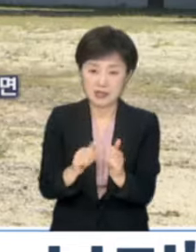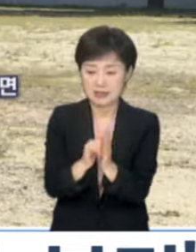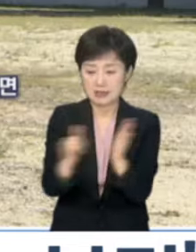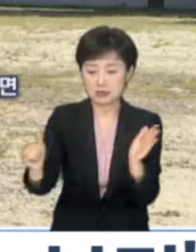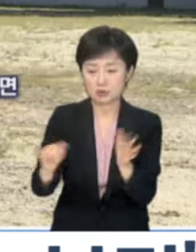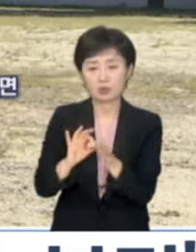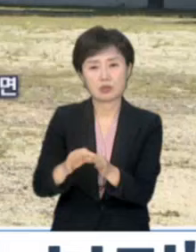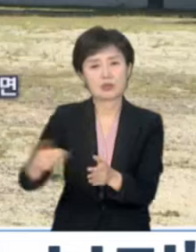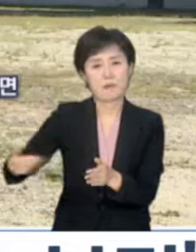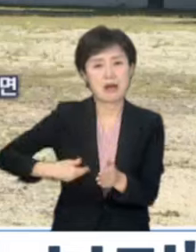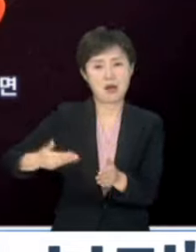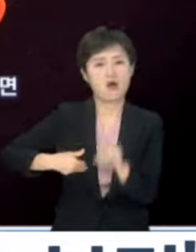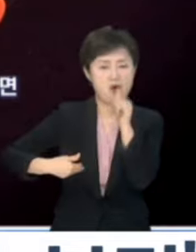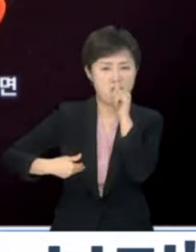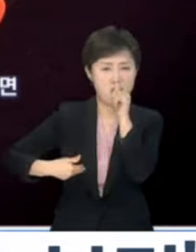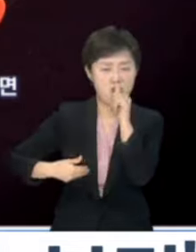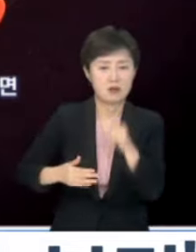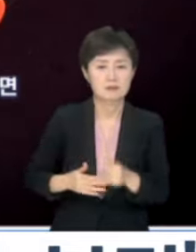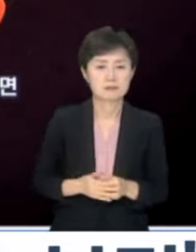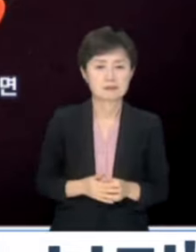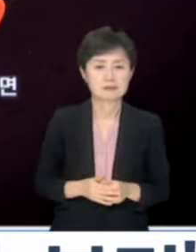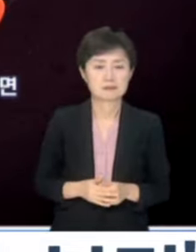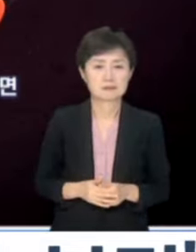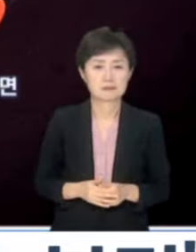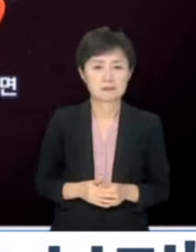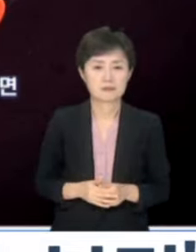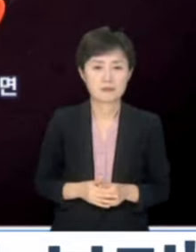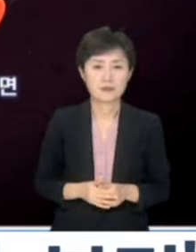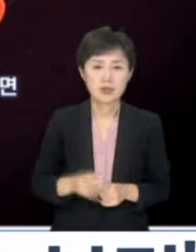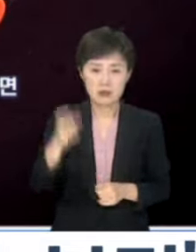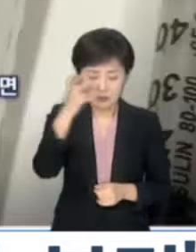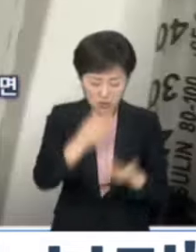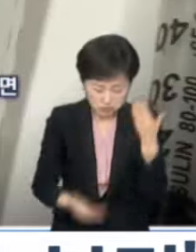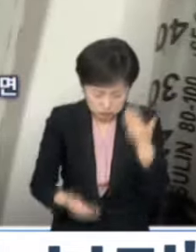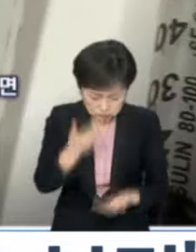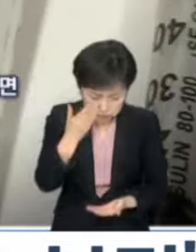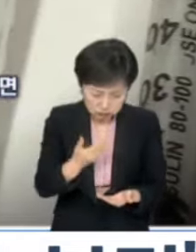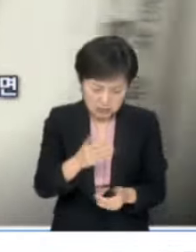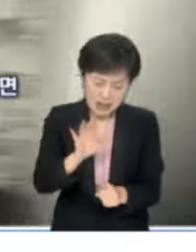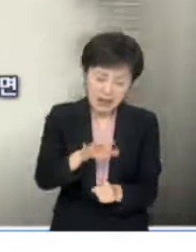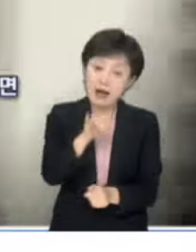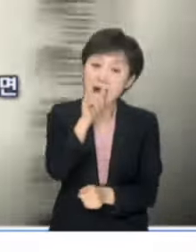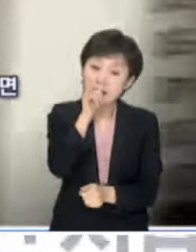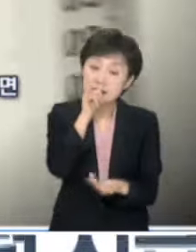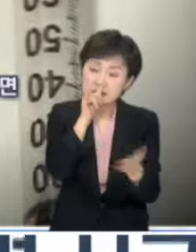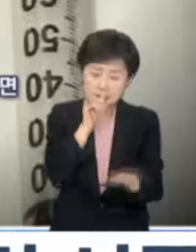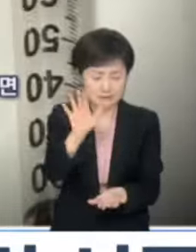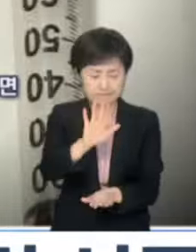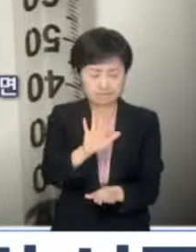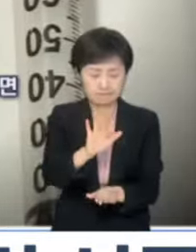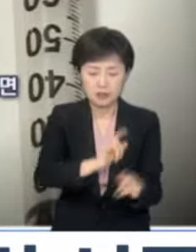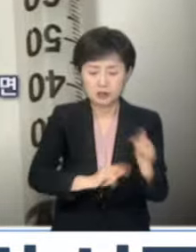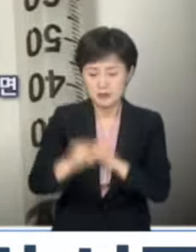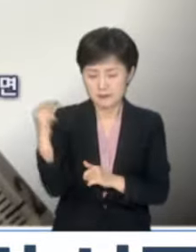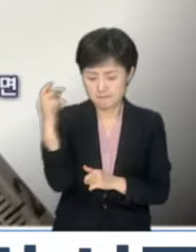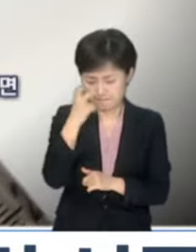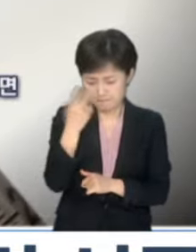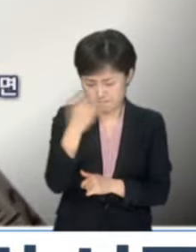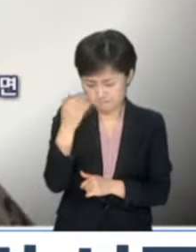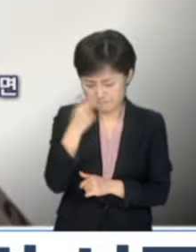방법들이 있는데 이 부분에 있어서는 사실은 과잉 수색이라고 지적은 당하고 있지만 더 강하게 수색을 해야 되고요.